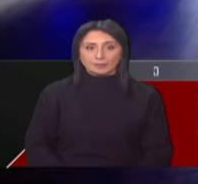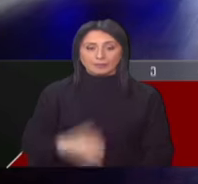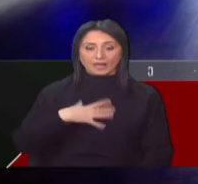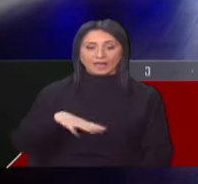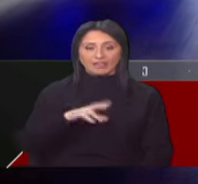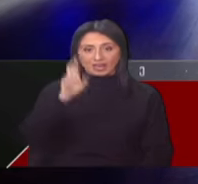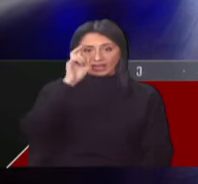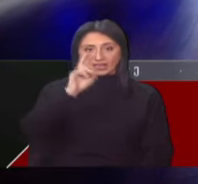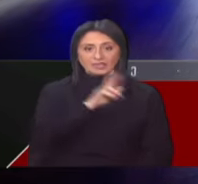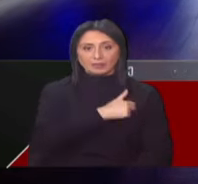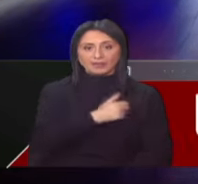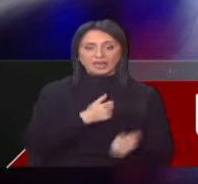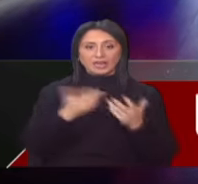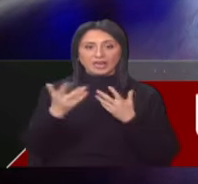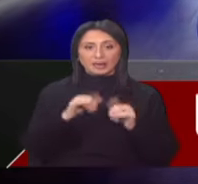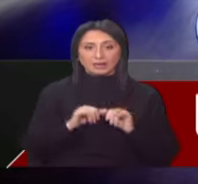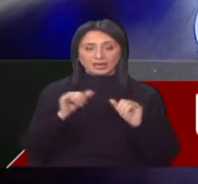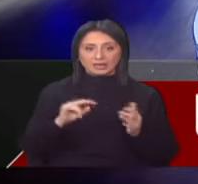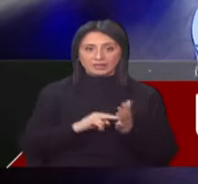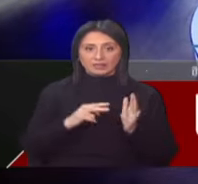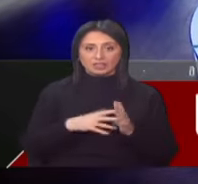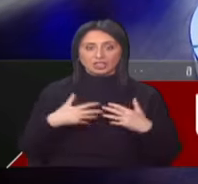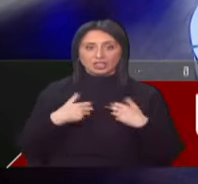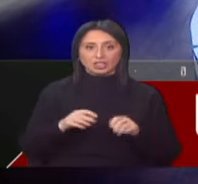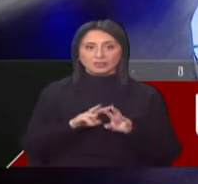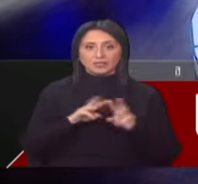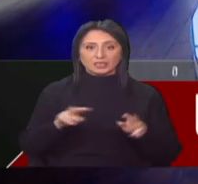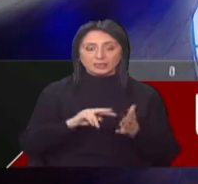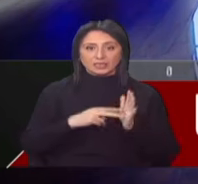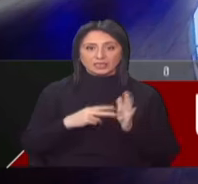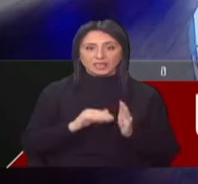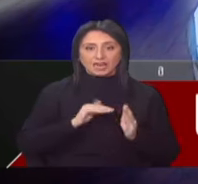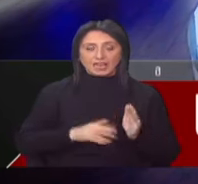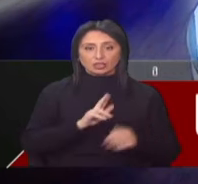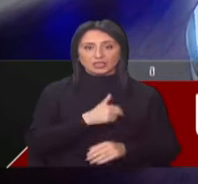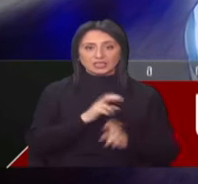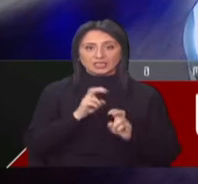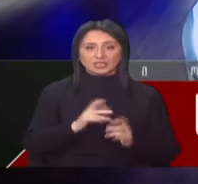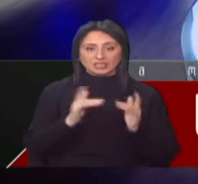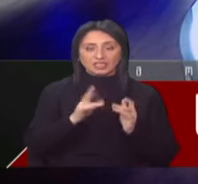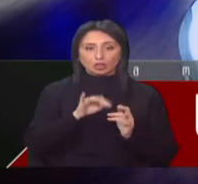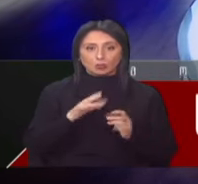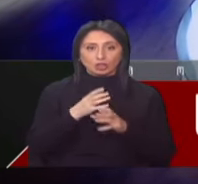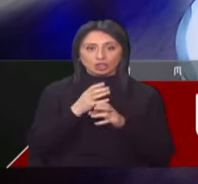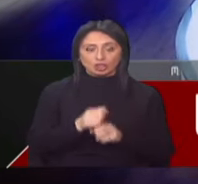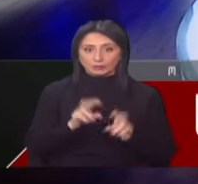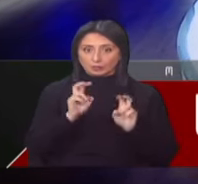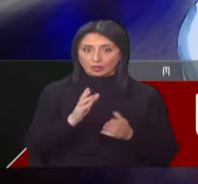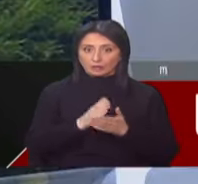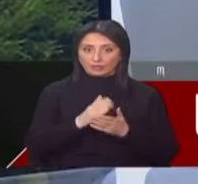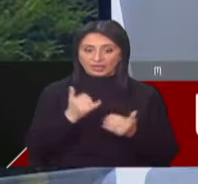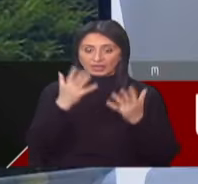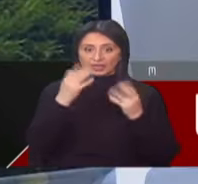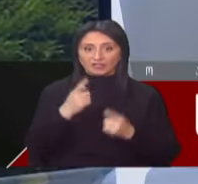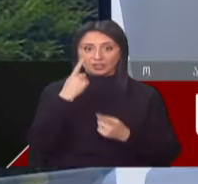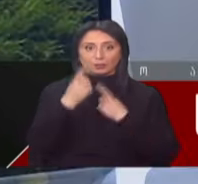ქვეყანაში სახელმწიფო კლინიკების რაოდენობის გაზრდა იგეგმება. ჯანდაცვის სამინისტროს სტრატეგია კერძო საავადმყოფოების საწოლ ფონდის შემცირებას გულისხმობს.